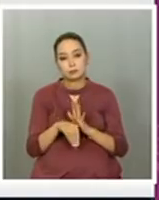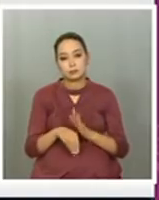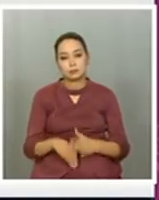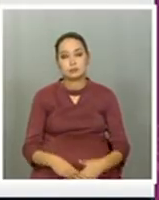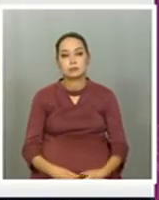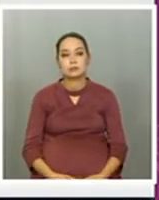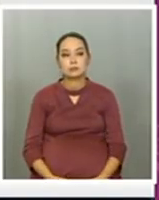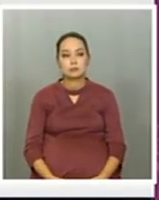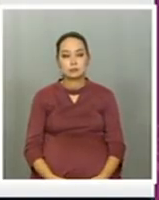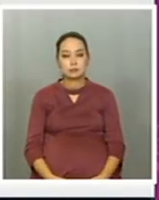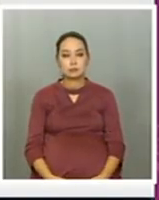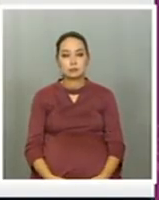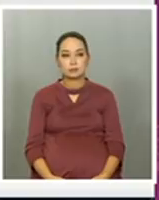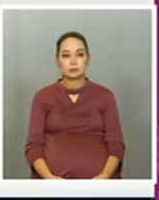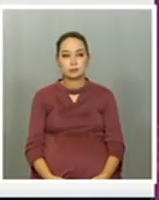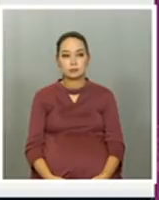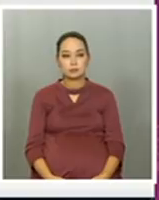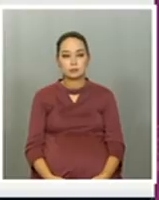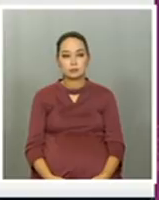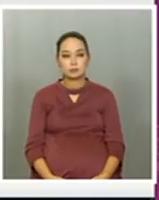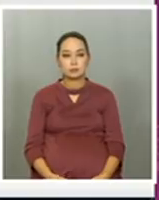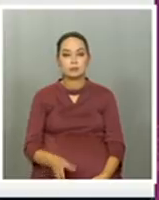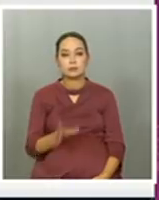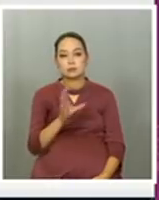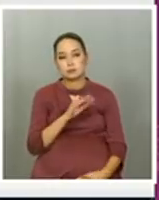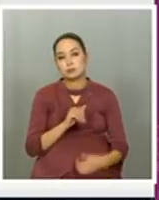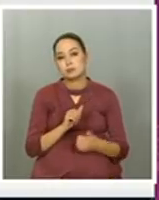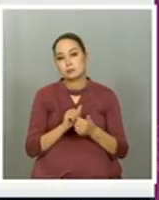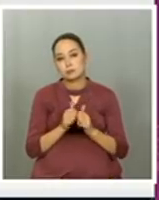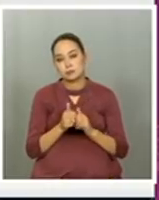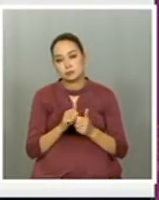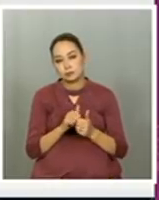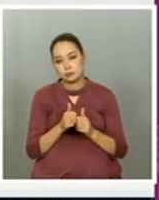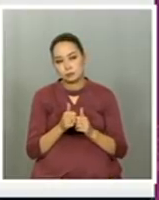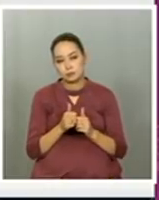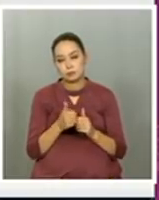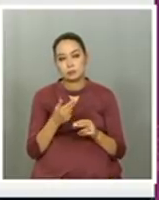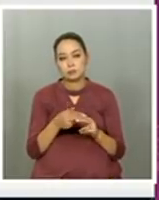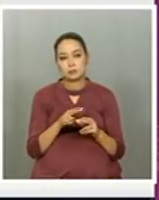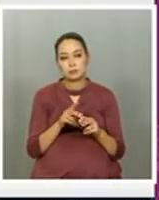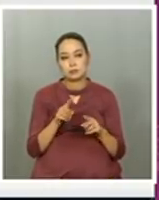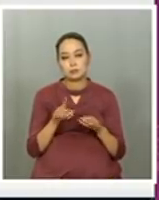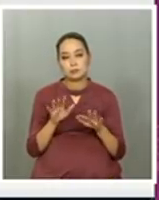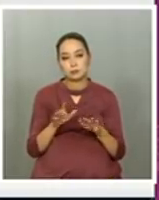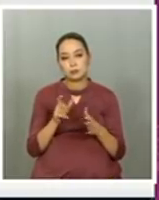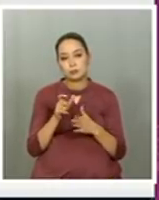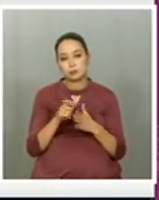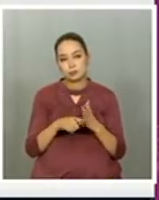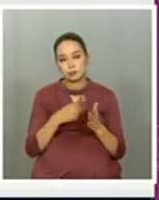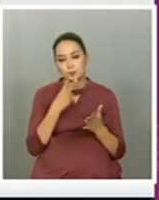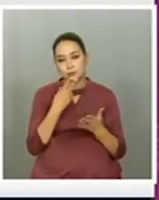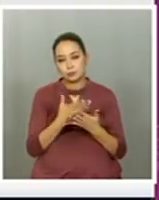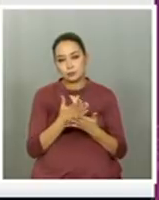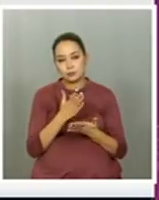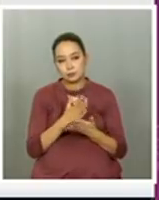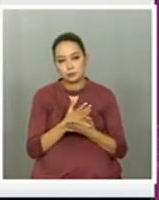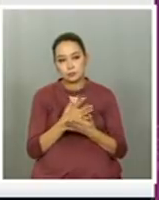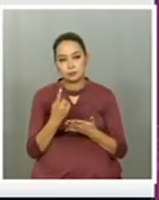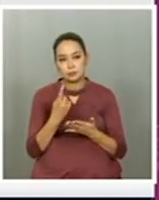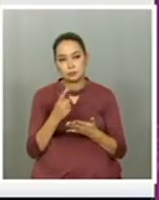Кестелік орналасу компонентін орналастырып отырмыз. Сонда ол компоненттер бөлімінде көрініп тұр. Бірінші экранда